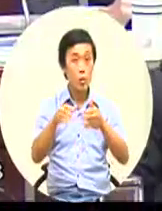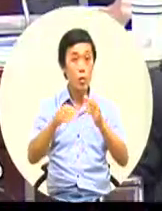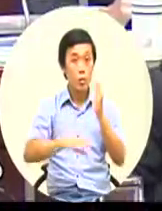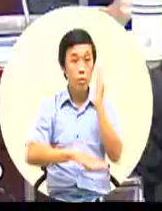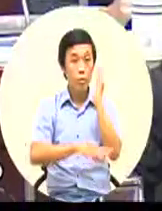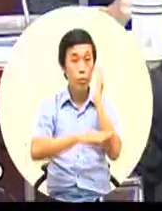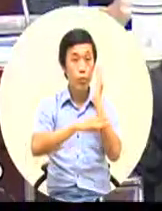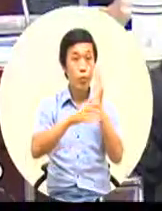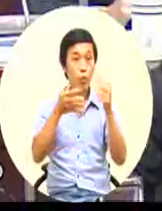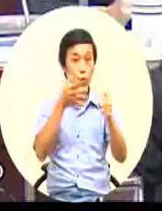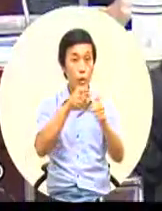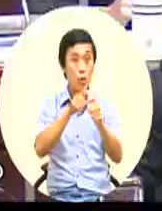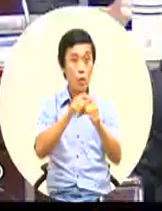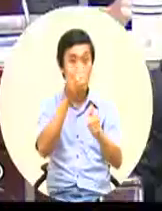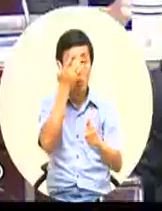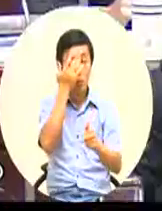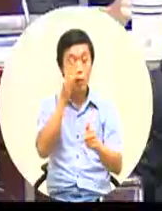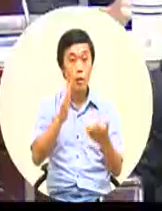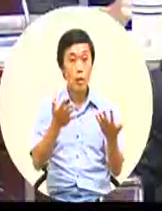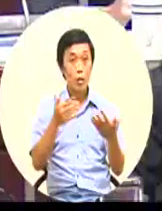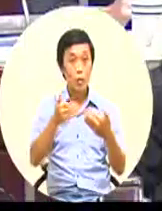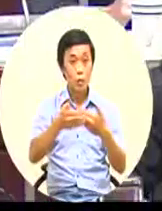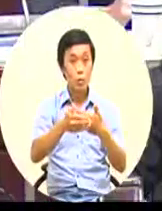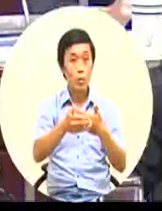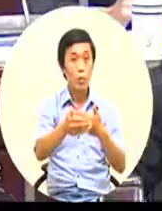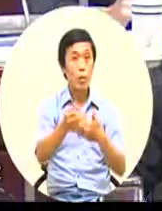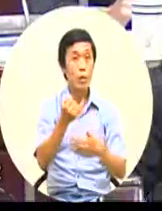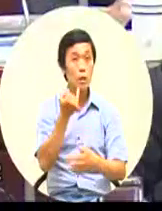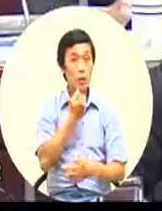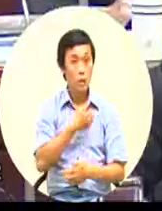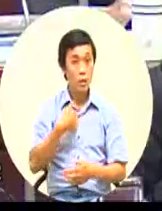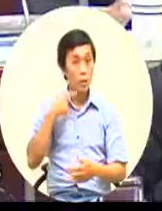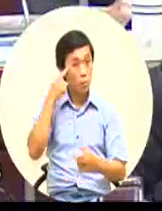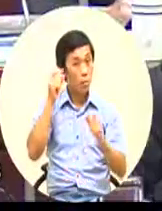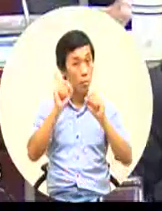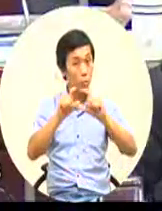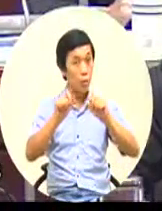啊，我感觉伫这个过程有真侪无相款的意见。